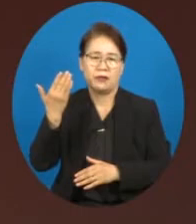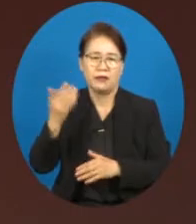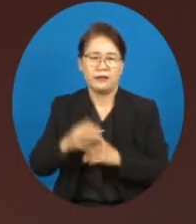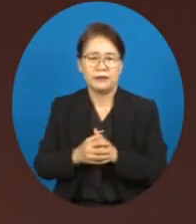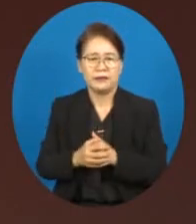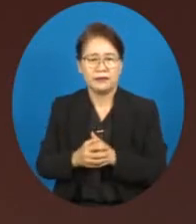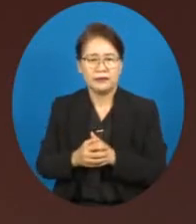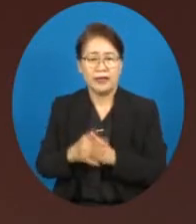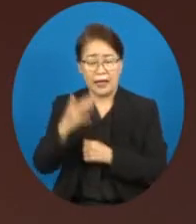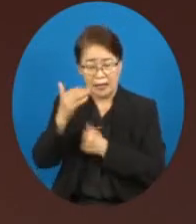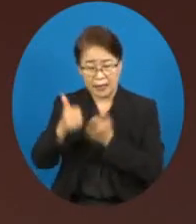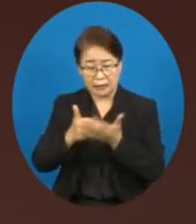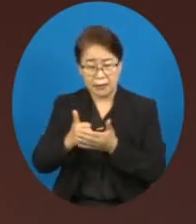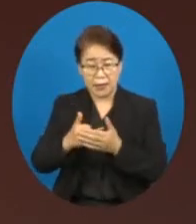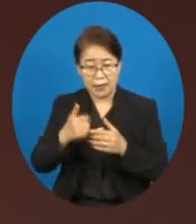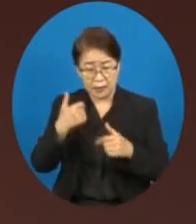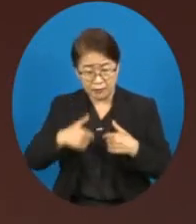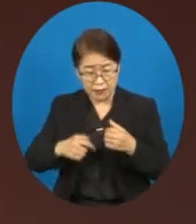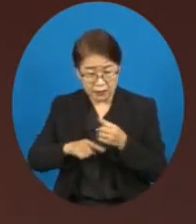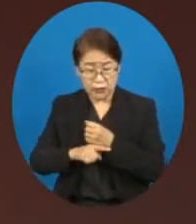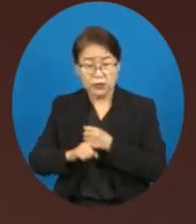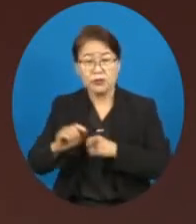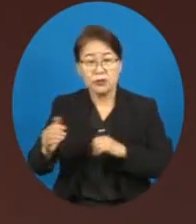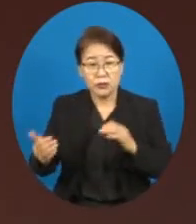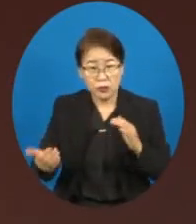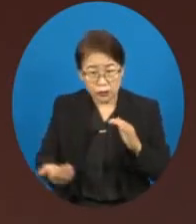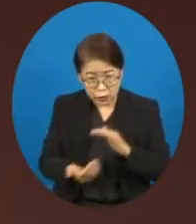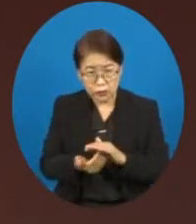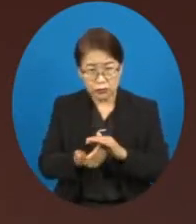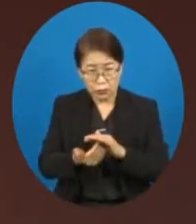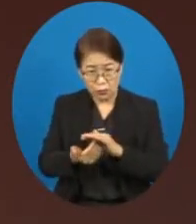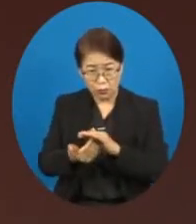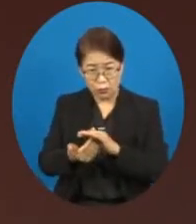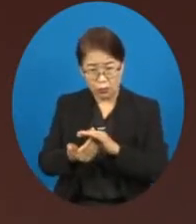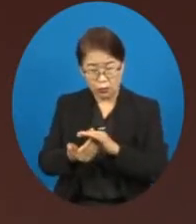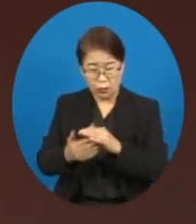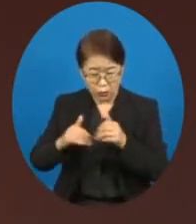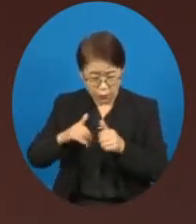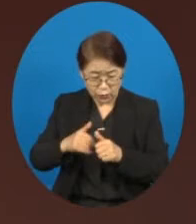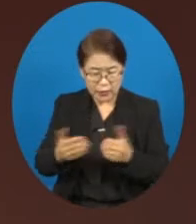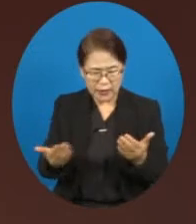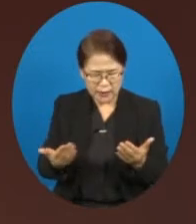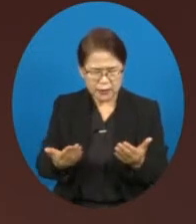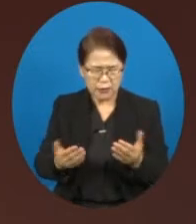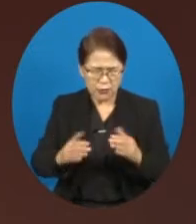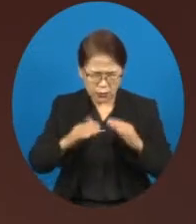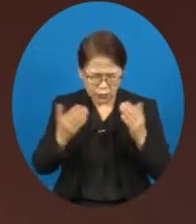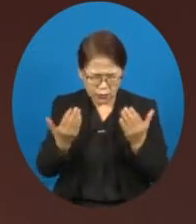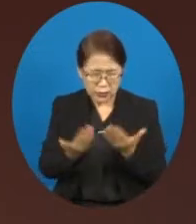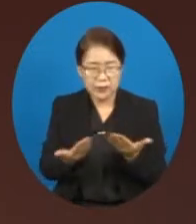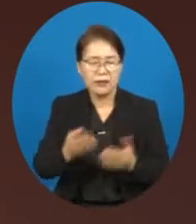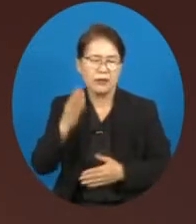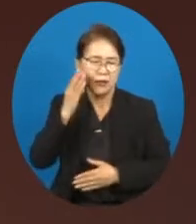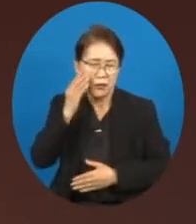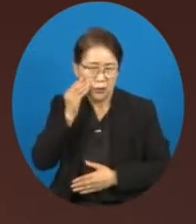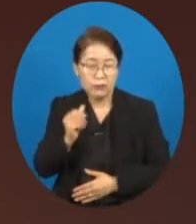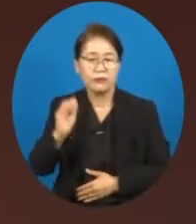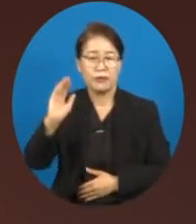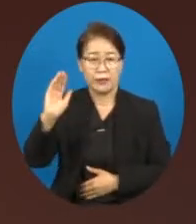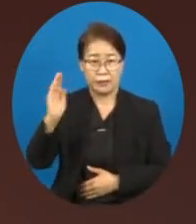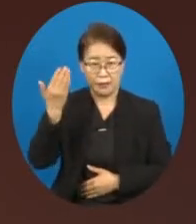하나님께서 기뻐하시는 뜻을 이루고 하나님께서 보낸 일에 형통함을 얻게 한다는